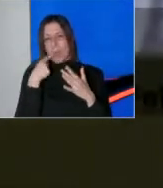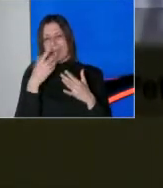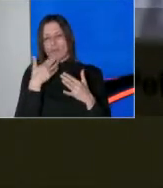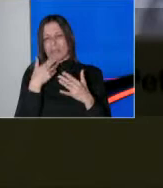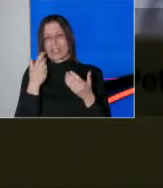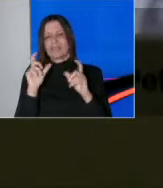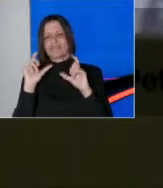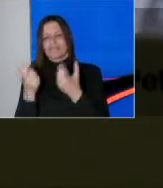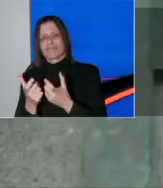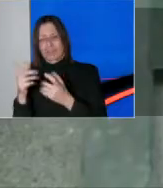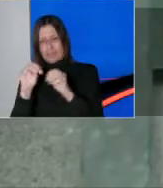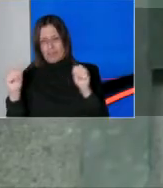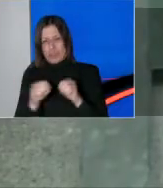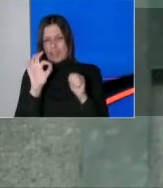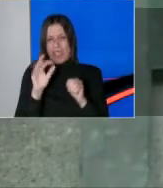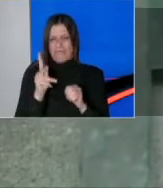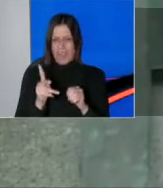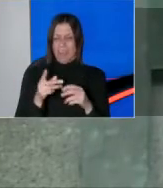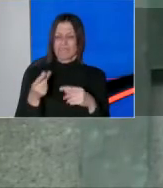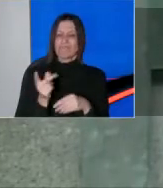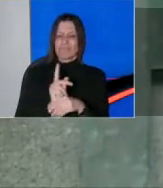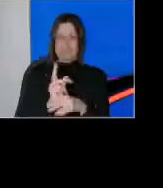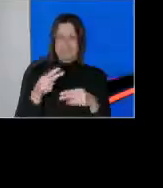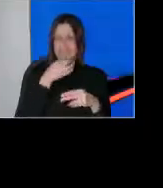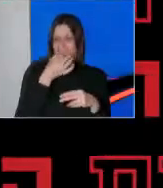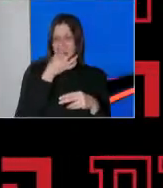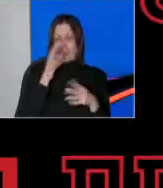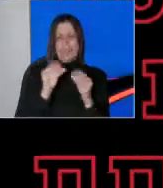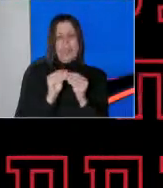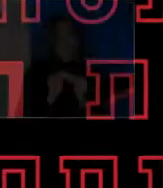ומשפחתה. מיד ראיון עם רבה הראשי של הולנד.